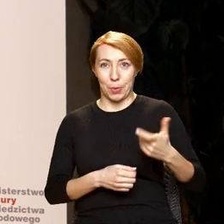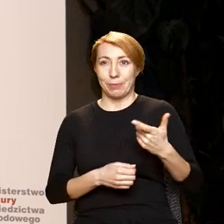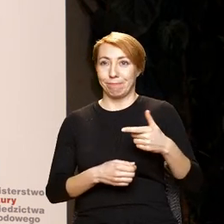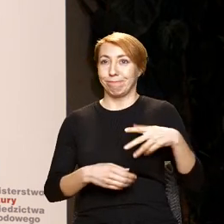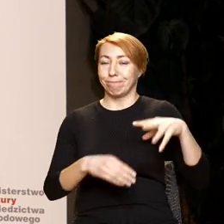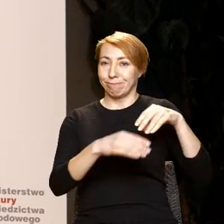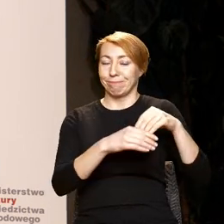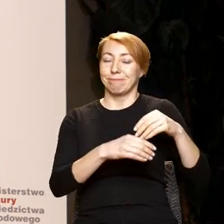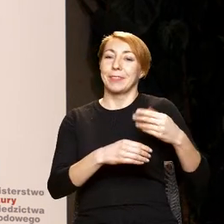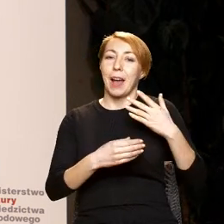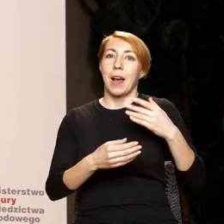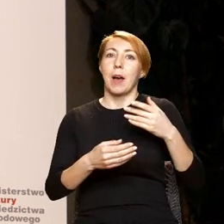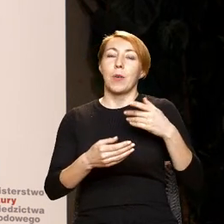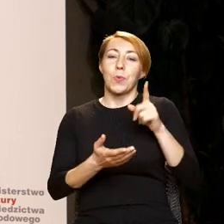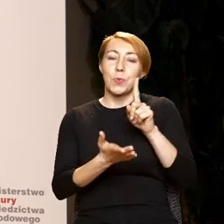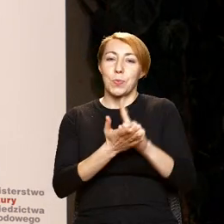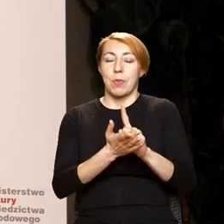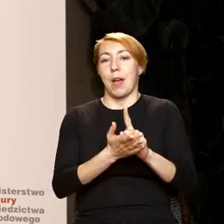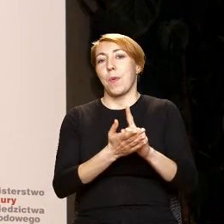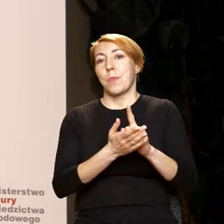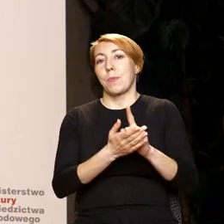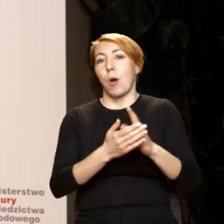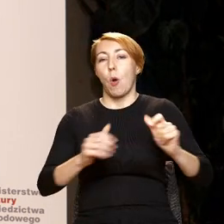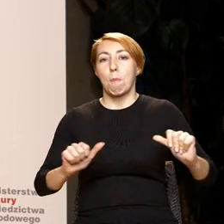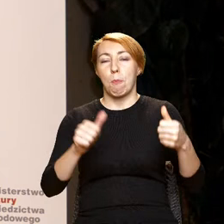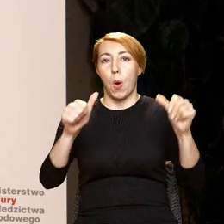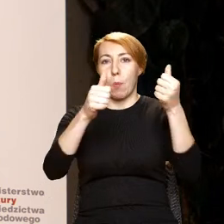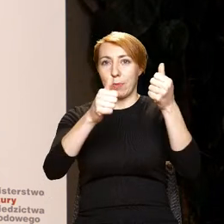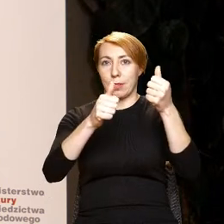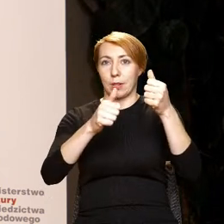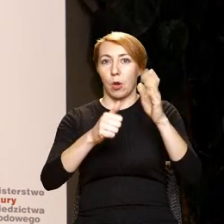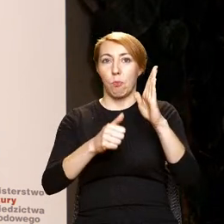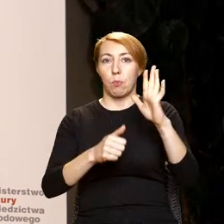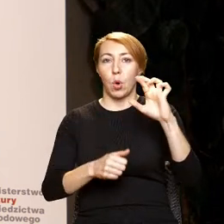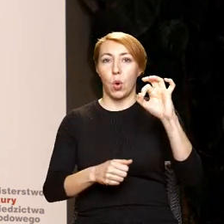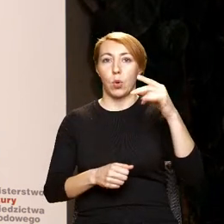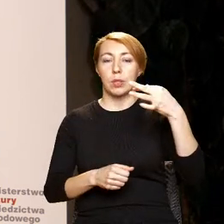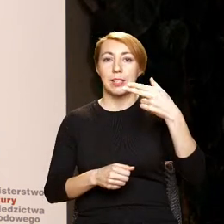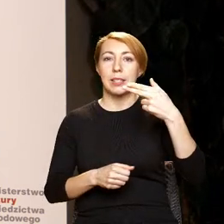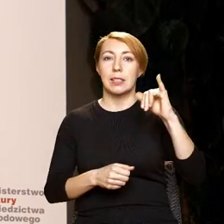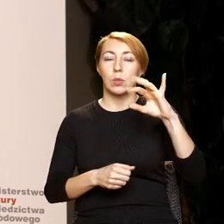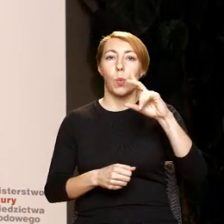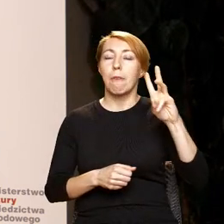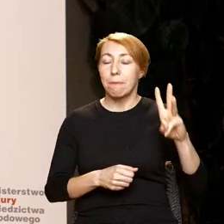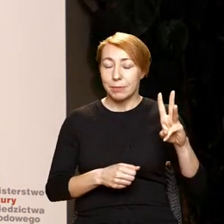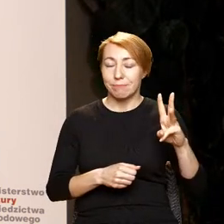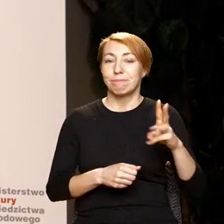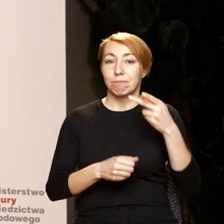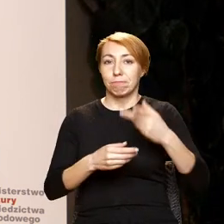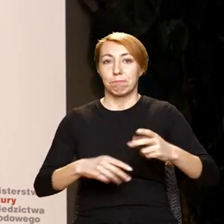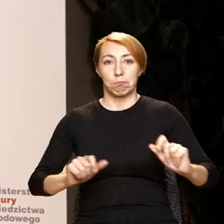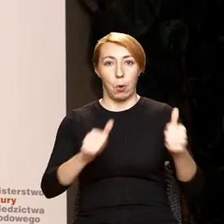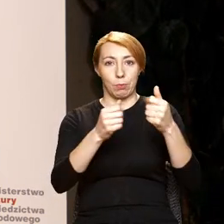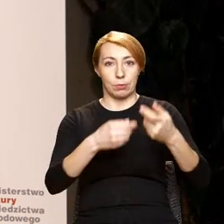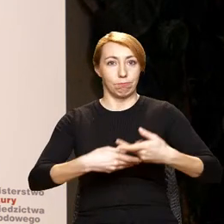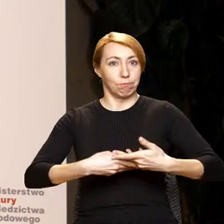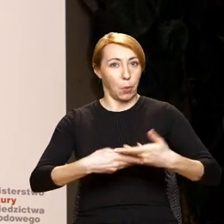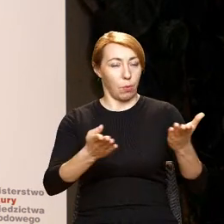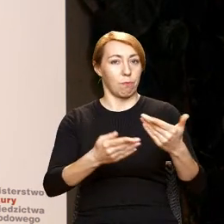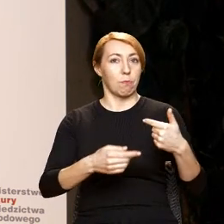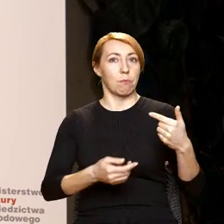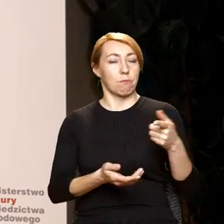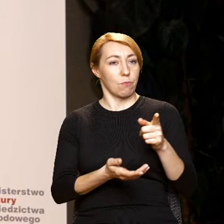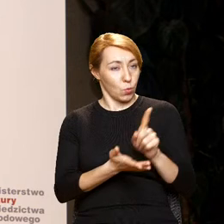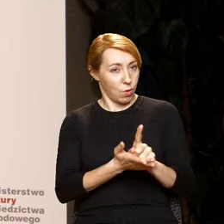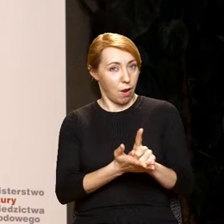ważnym odsłonięciem pomnika Bronisława Piłsudskiego w Sierao. I to był ten taki właściwie pierwszy moment dla mnie, kiedy zaczęłam